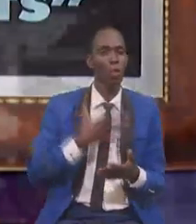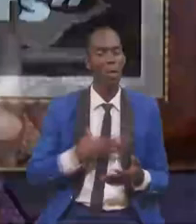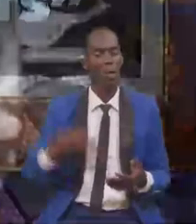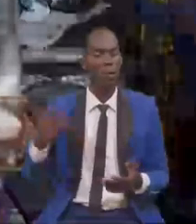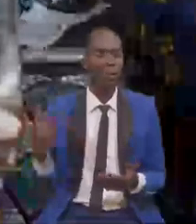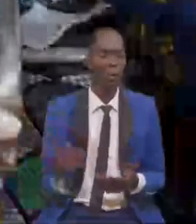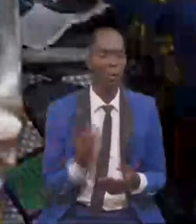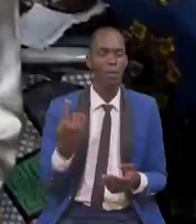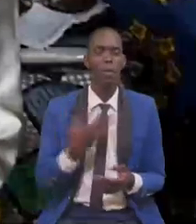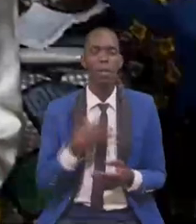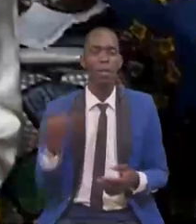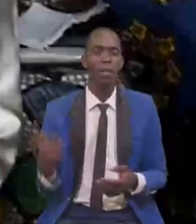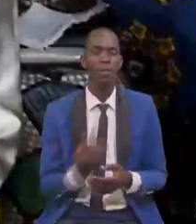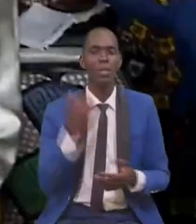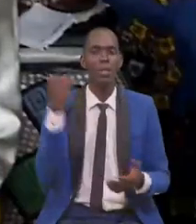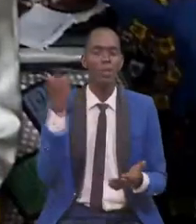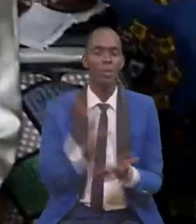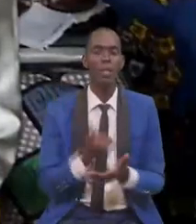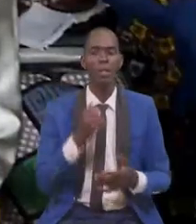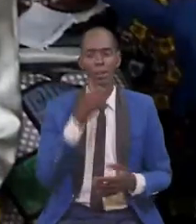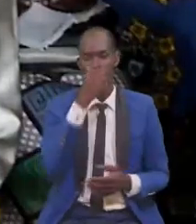des siècles. Amen.